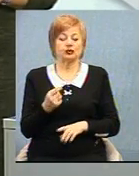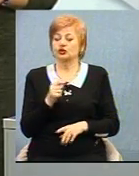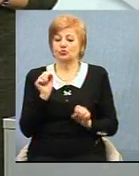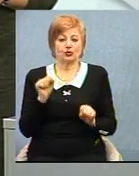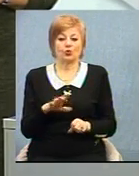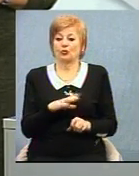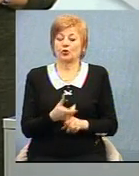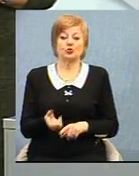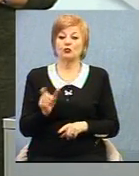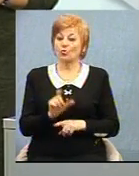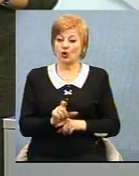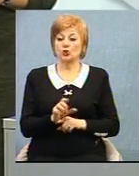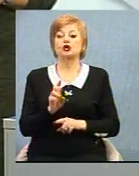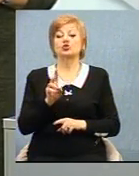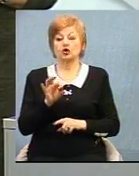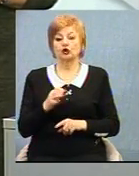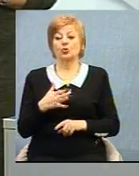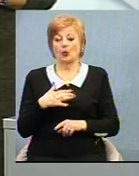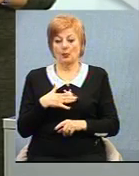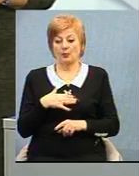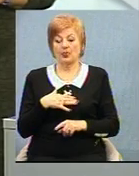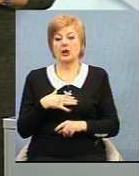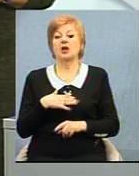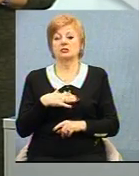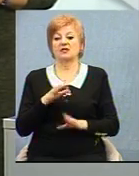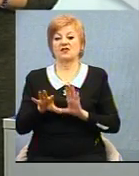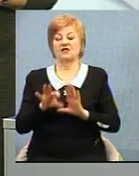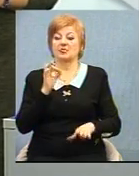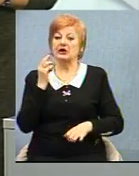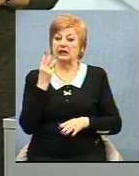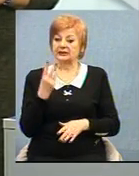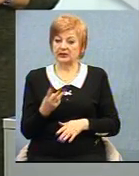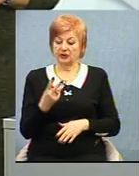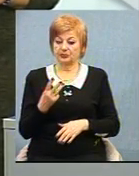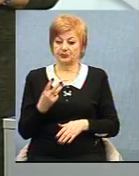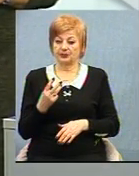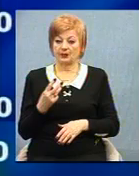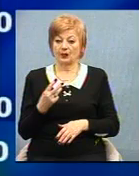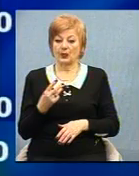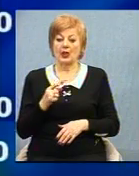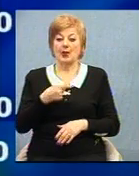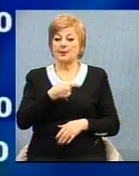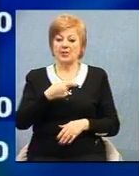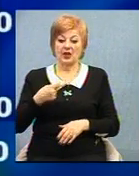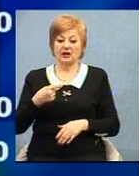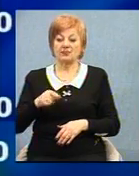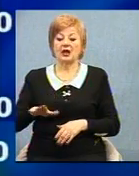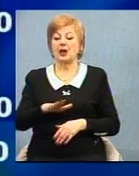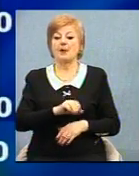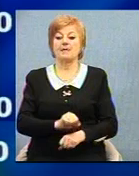б бути набагато більше, але все ж таки ми зупинились на ось таких 3 варіантах. Перший варіант.